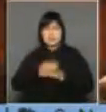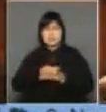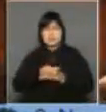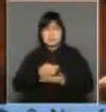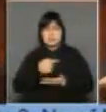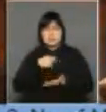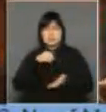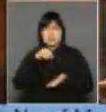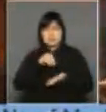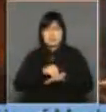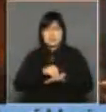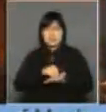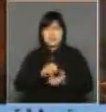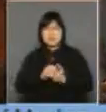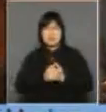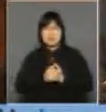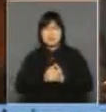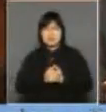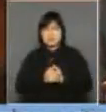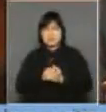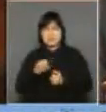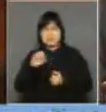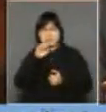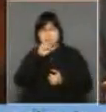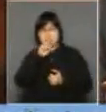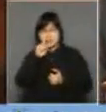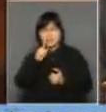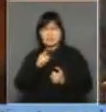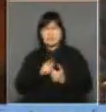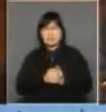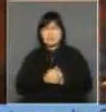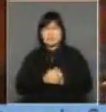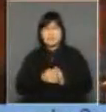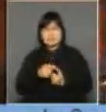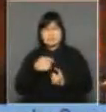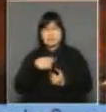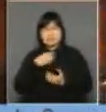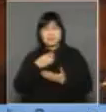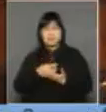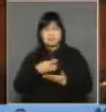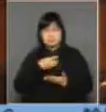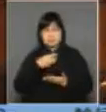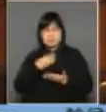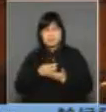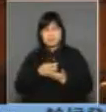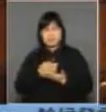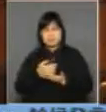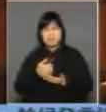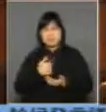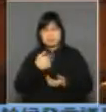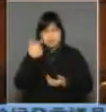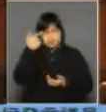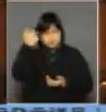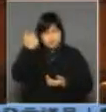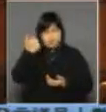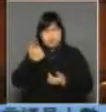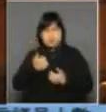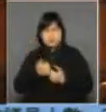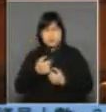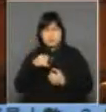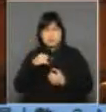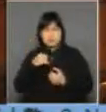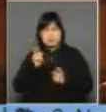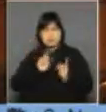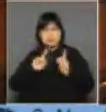妥，每講一句說話呢，就必須謹慎成熟，是不能夠任